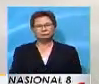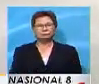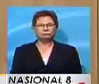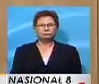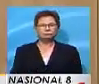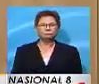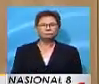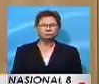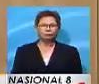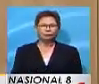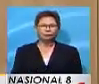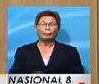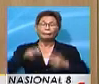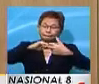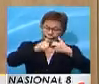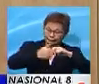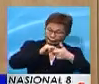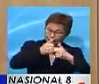anak